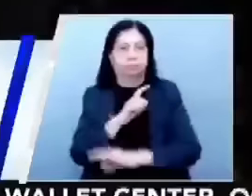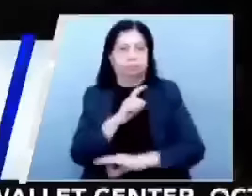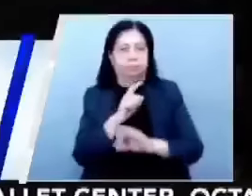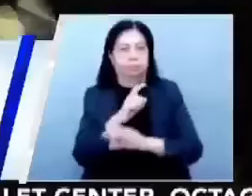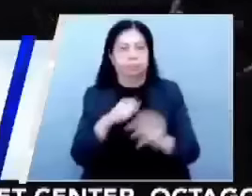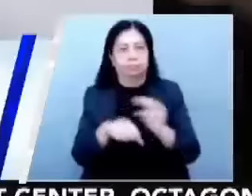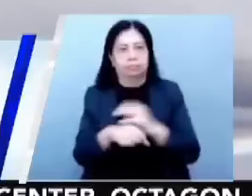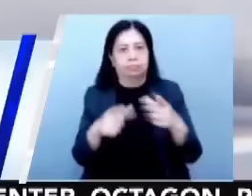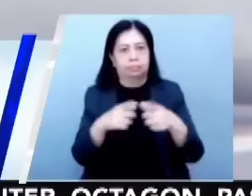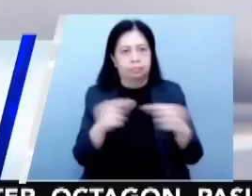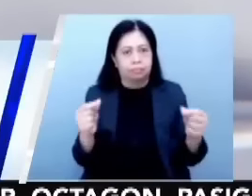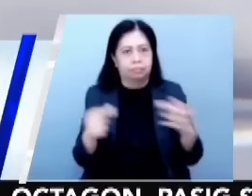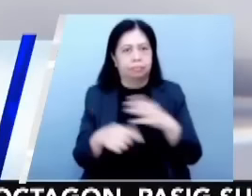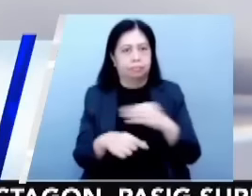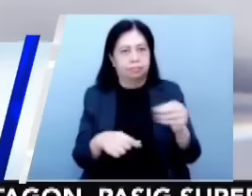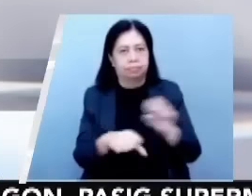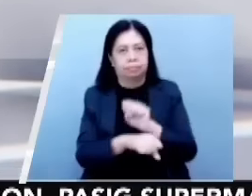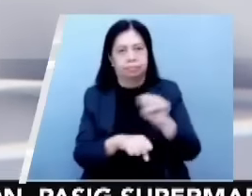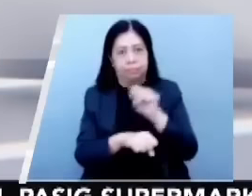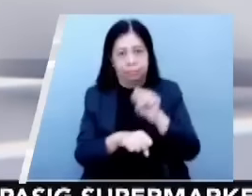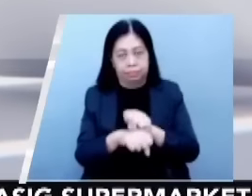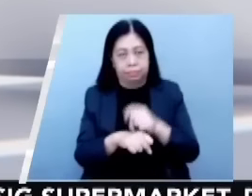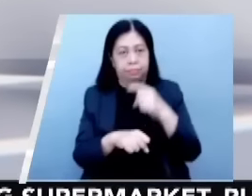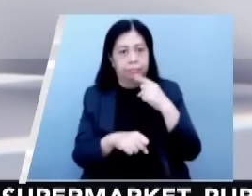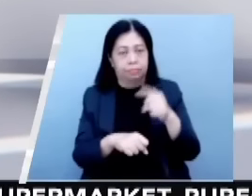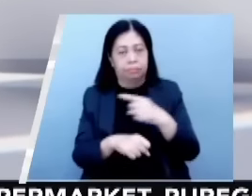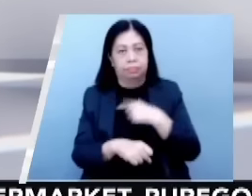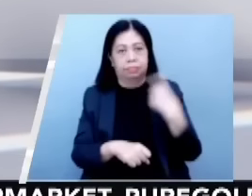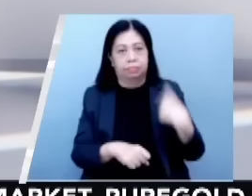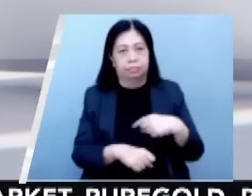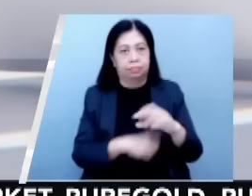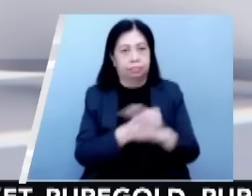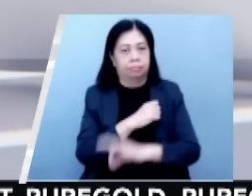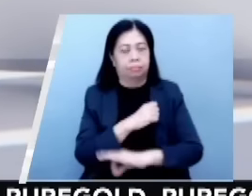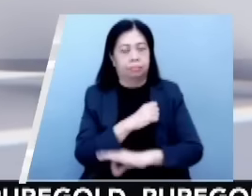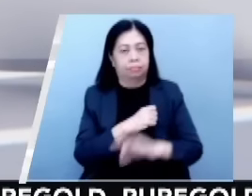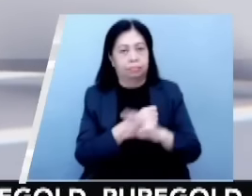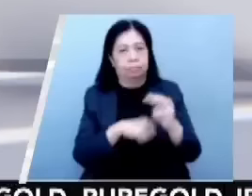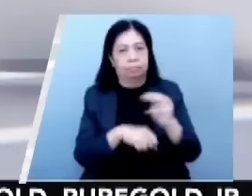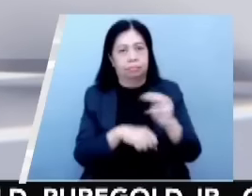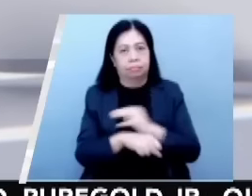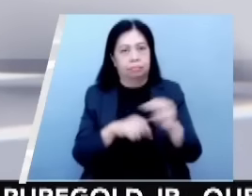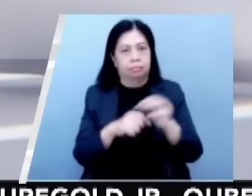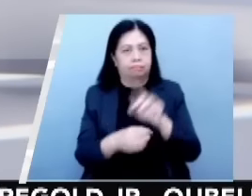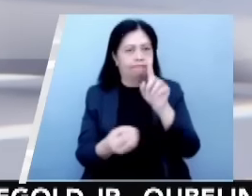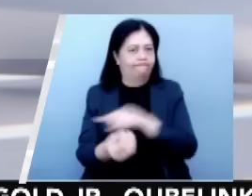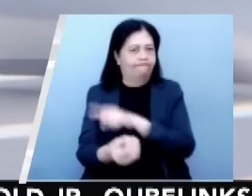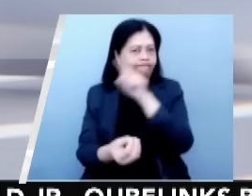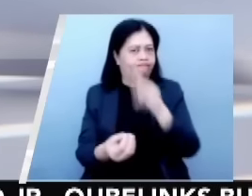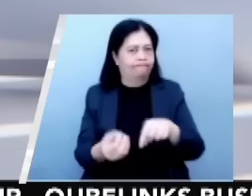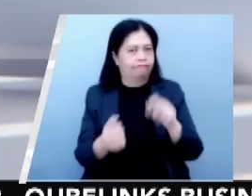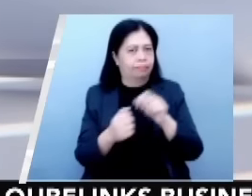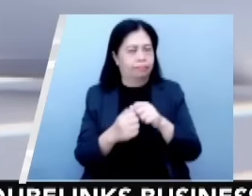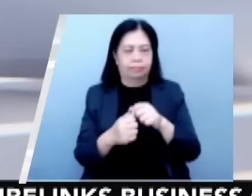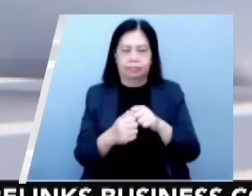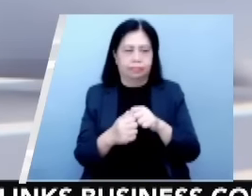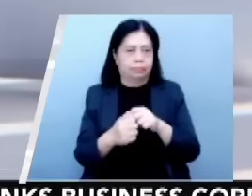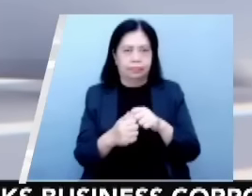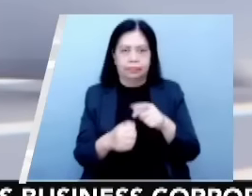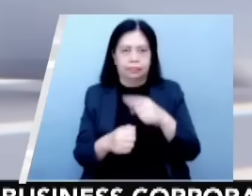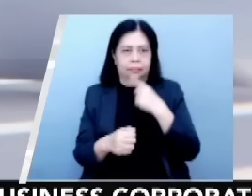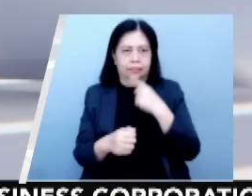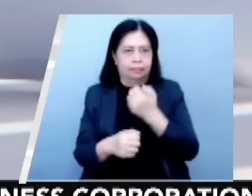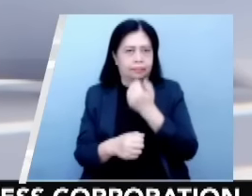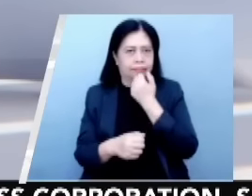Singapore. Sa pahayag ni Chinese Foreign Ministry spokesperson Mao Ning, kinundena at tinututulan ng anyay maling gawain